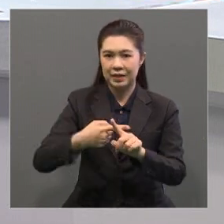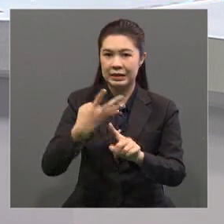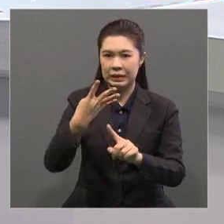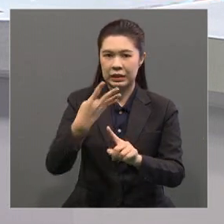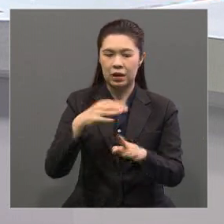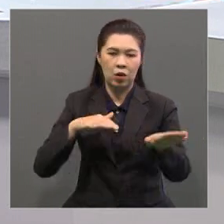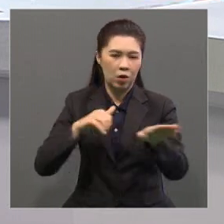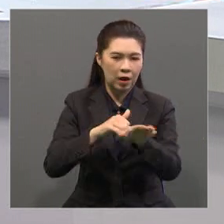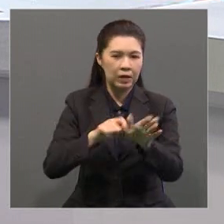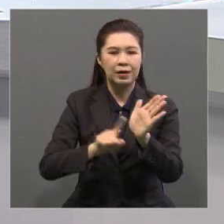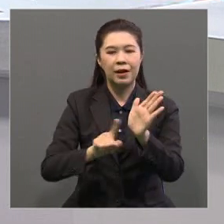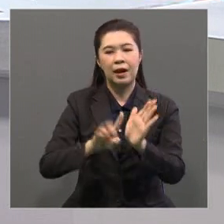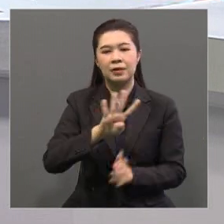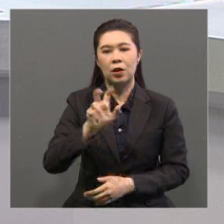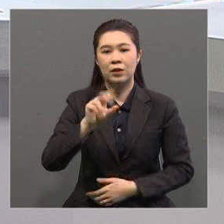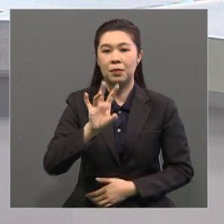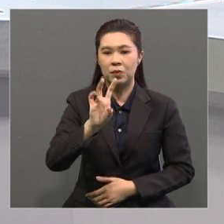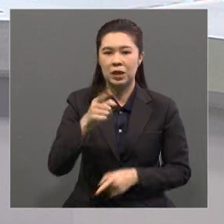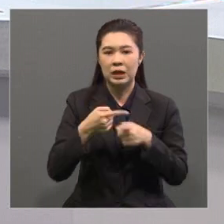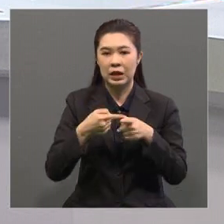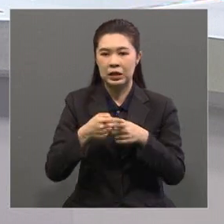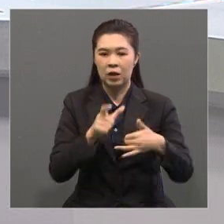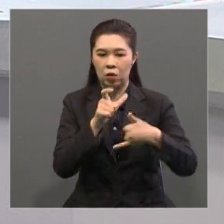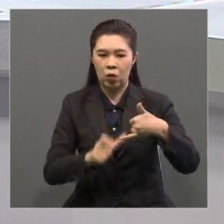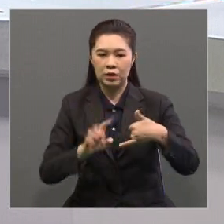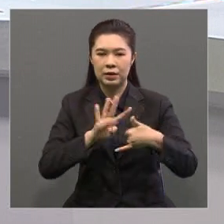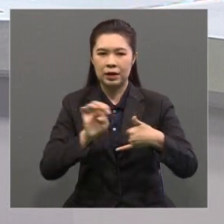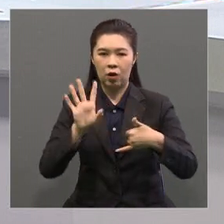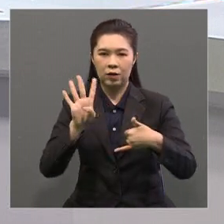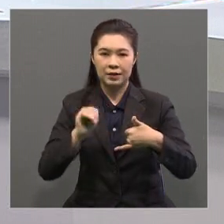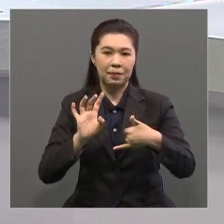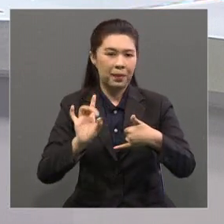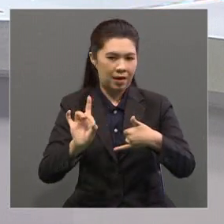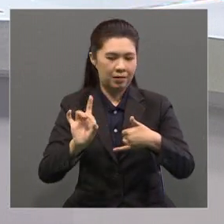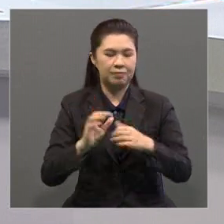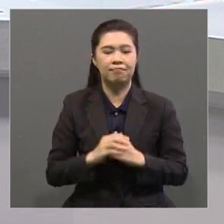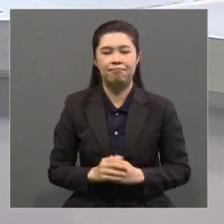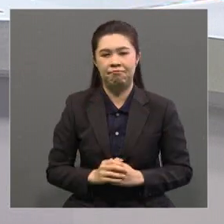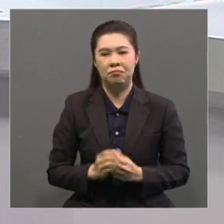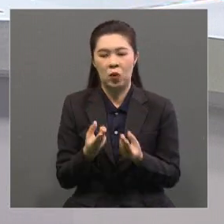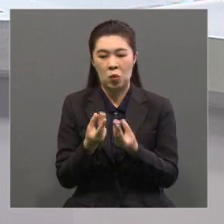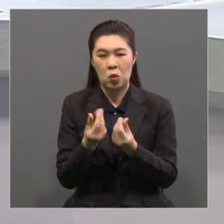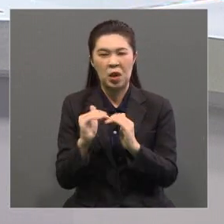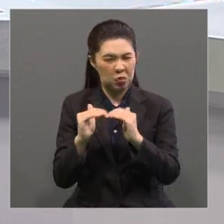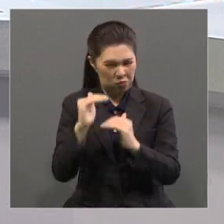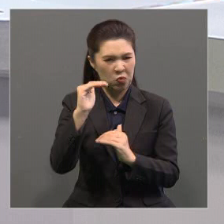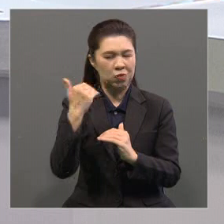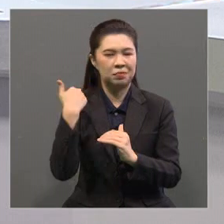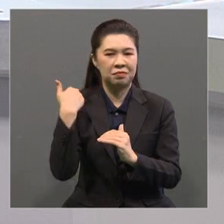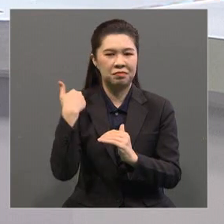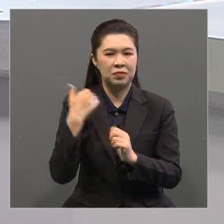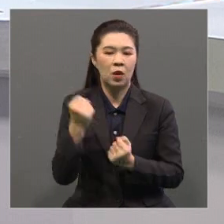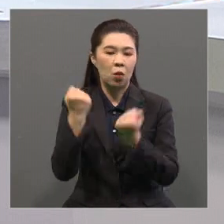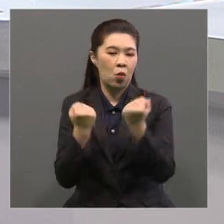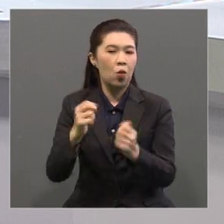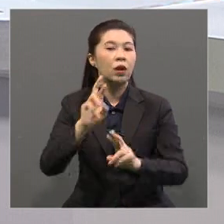437ครั้งและมีผู้ได้รับบาดเจ็บถึง 448คนนะครับถือว่าเป็นตัวเลขที่สูงเพราะฉะนั้นแล้วใช้